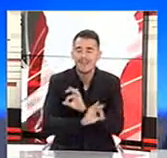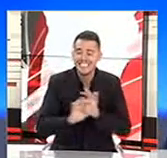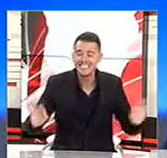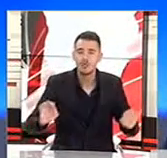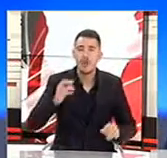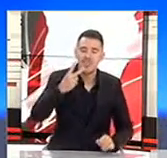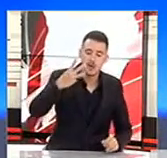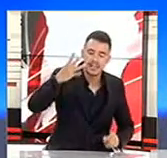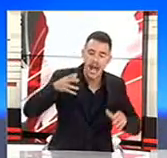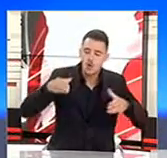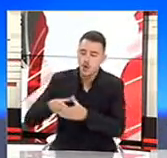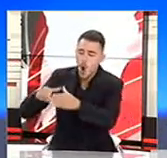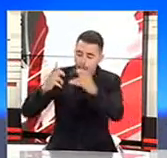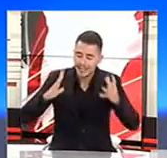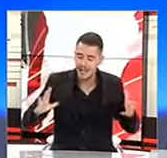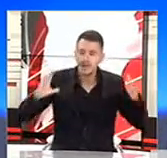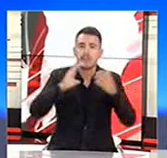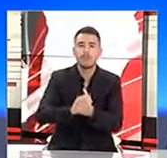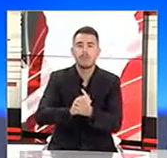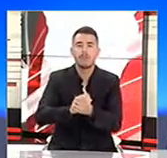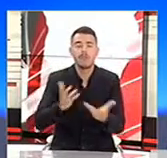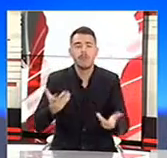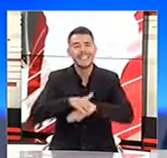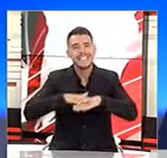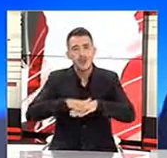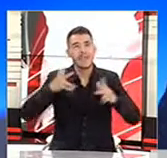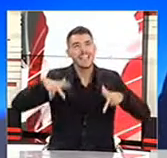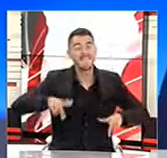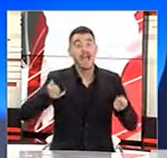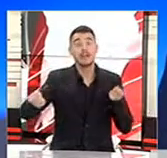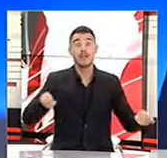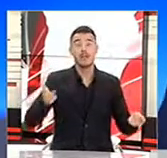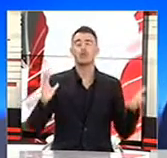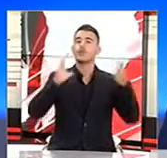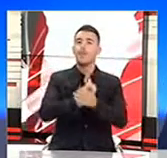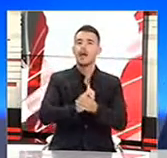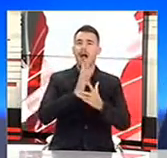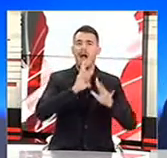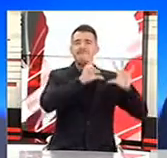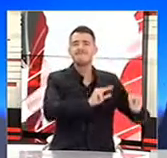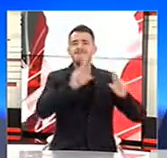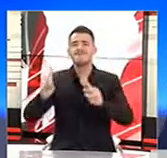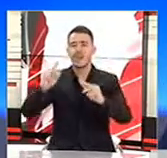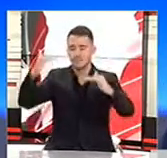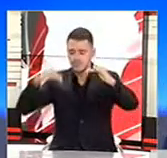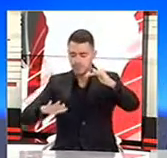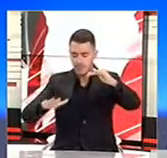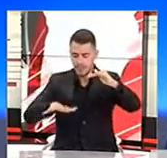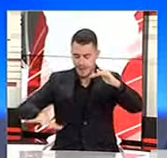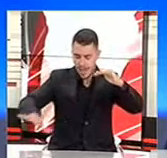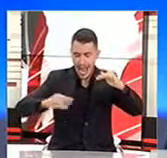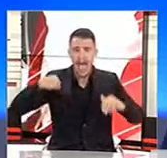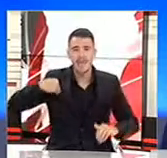να συζητήσουμε για το πώς θα έχουμε συμμαχική διακυβέρνηση σε επίπεδο Δήμων. Πιστεύω λοιπόν ότι είναι